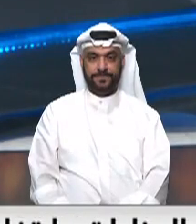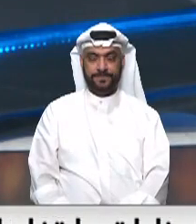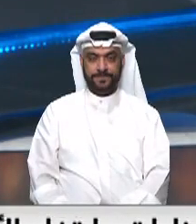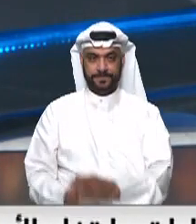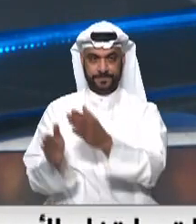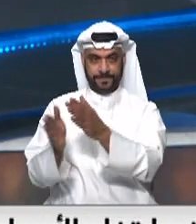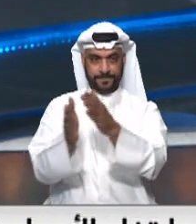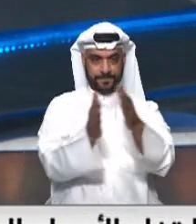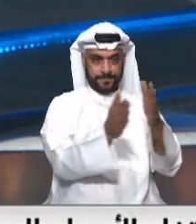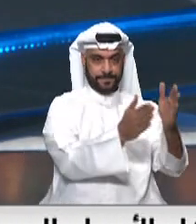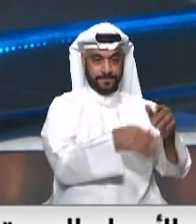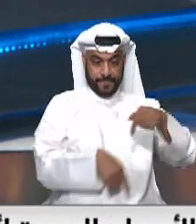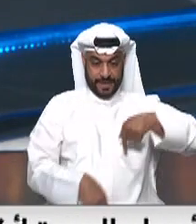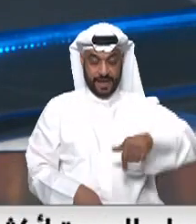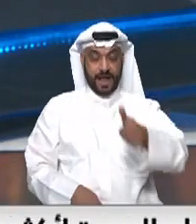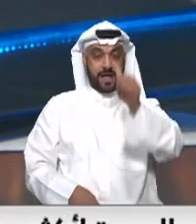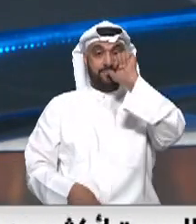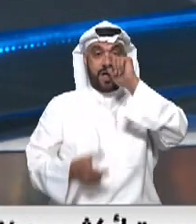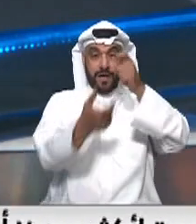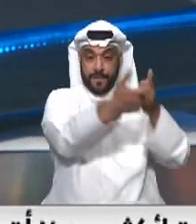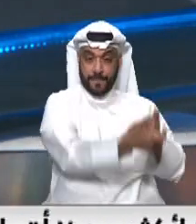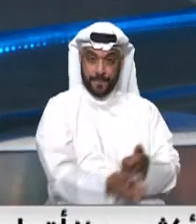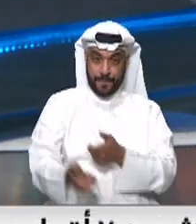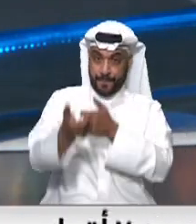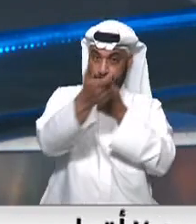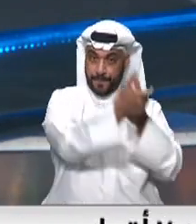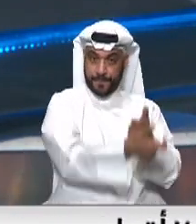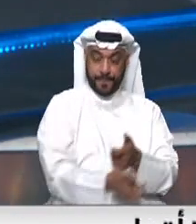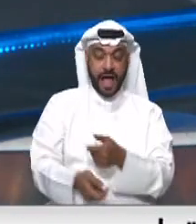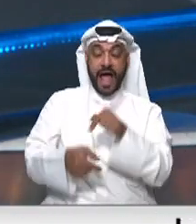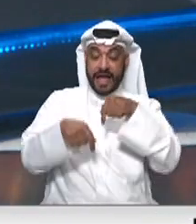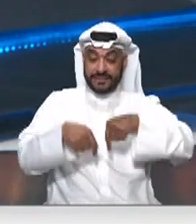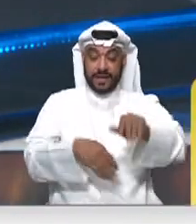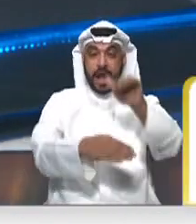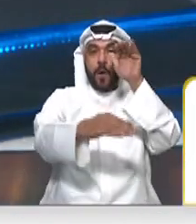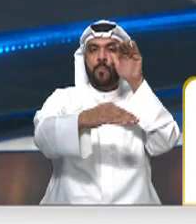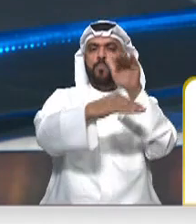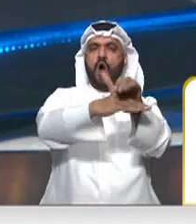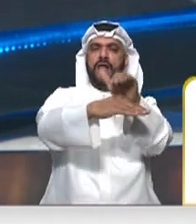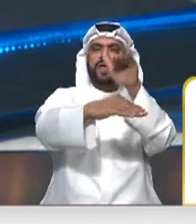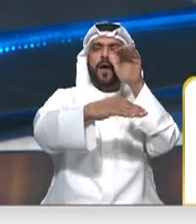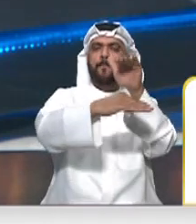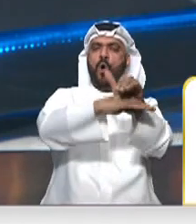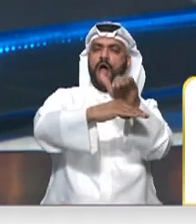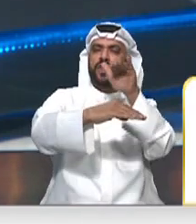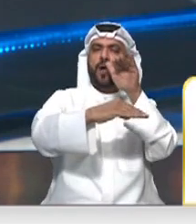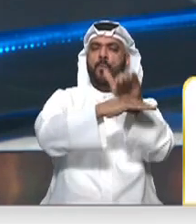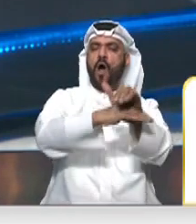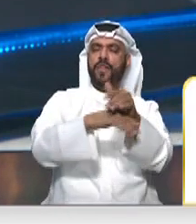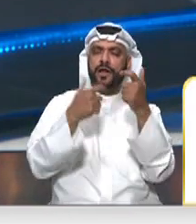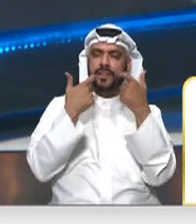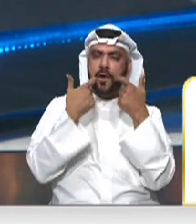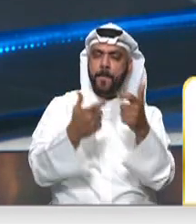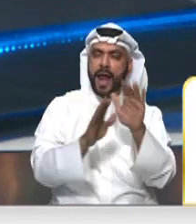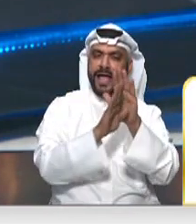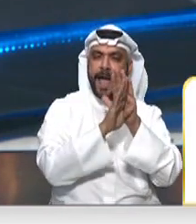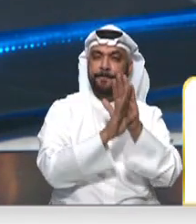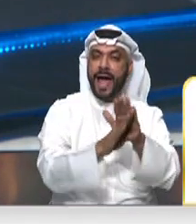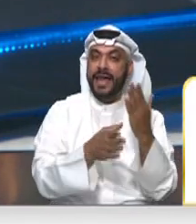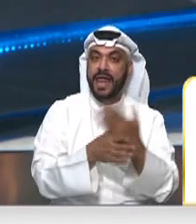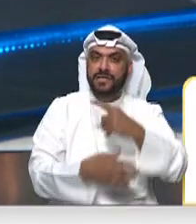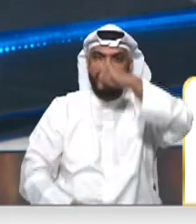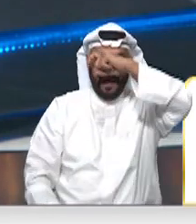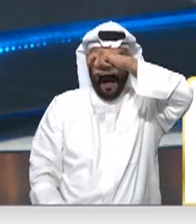تستكمل قوه الاطفاء العام ندواتها ومحاضرات لحمله وقايه وحمايه حيث